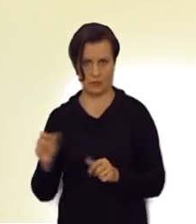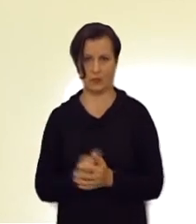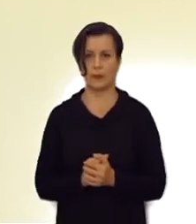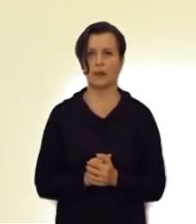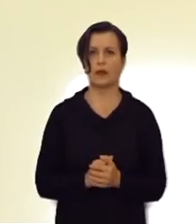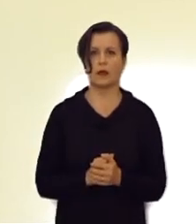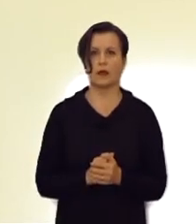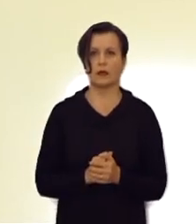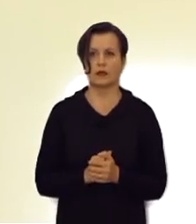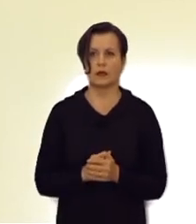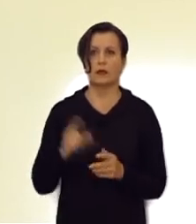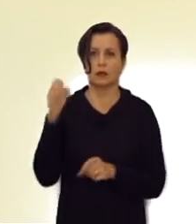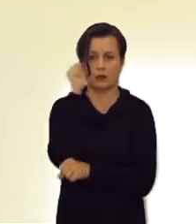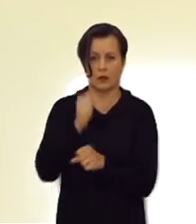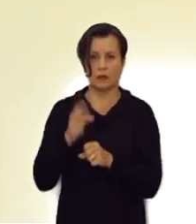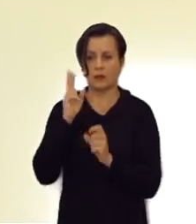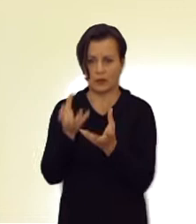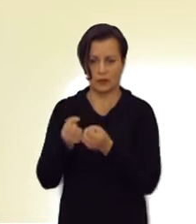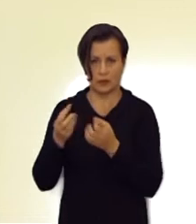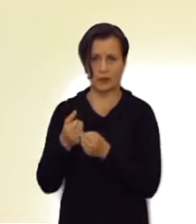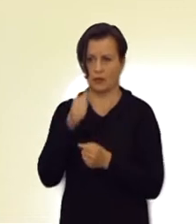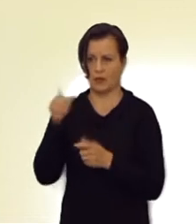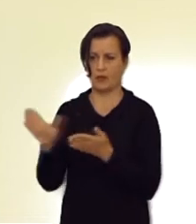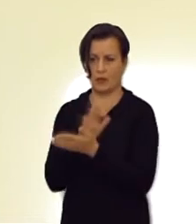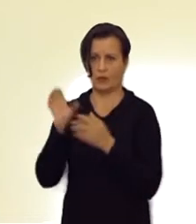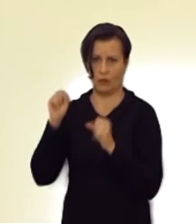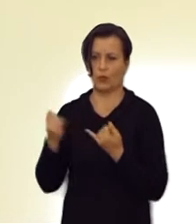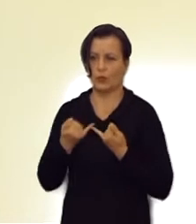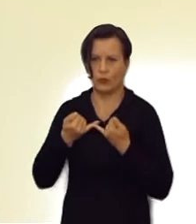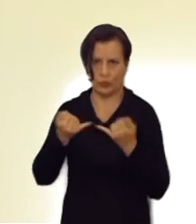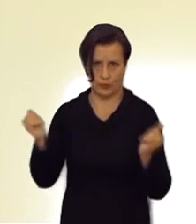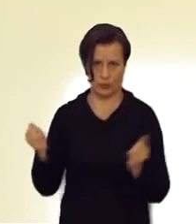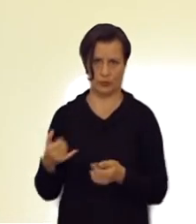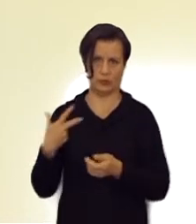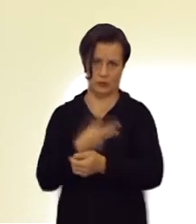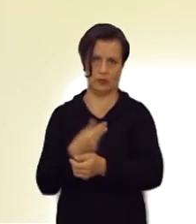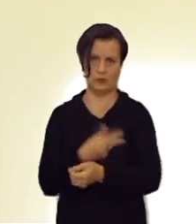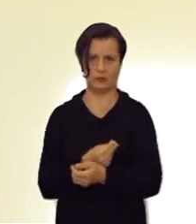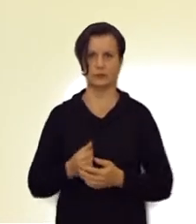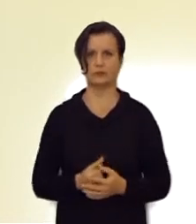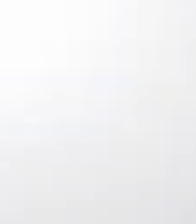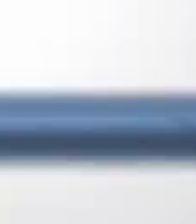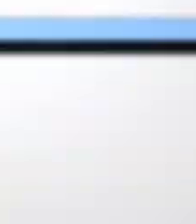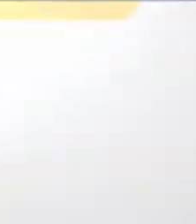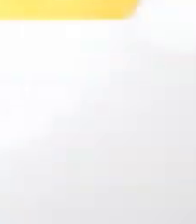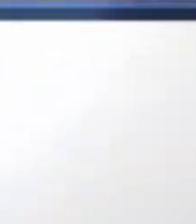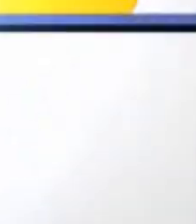gali, būdami susirūpinę savo darbuotojų sveikata, juos nemokamai skiepyti savo